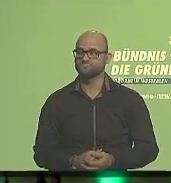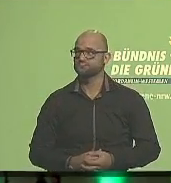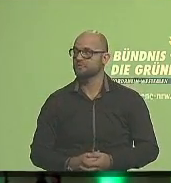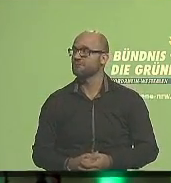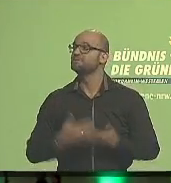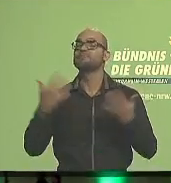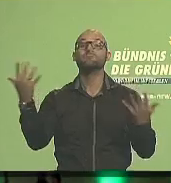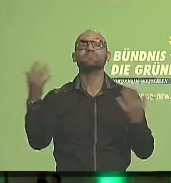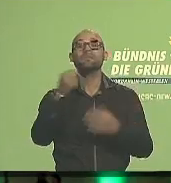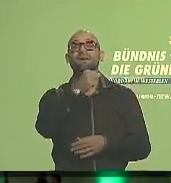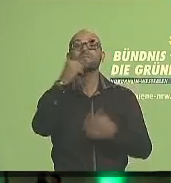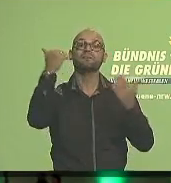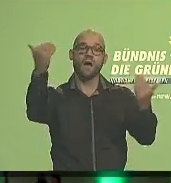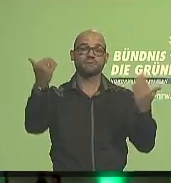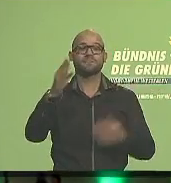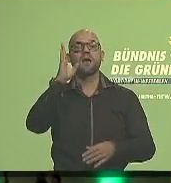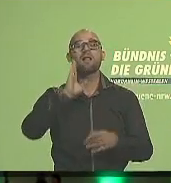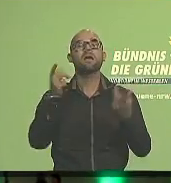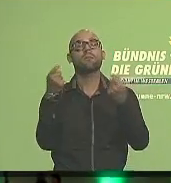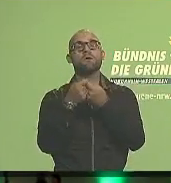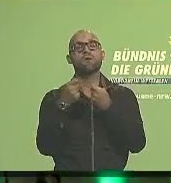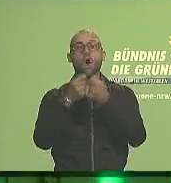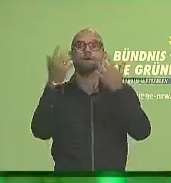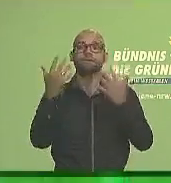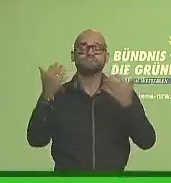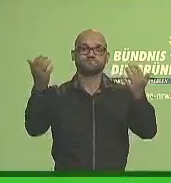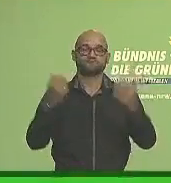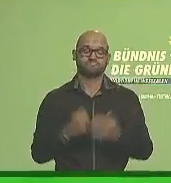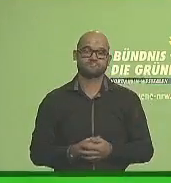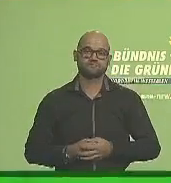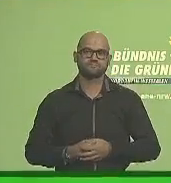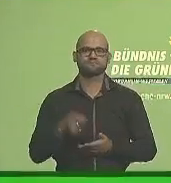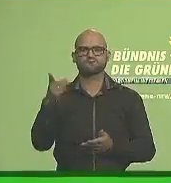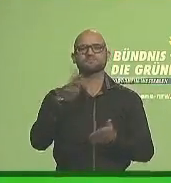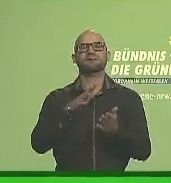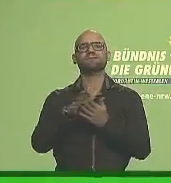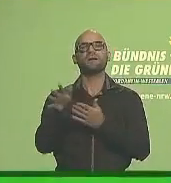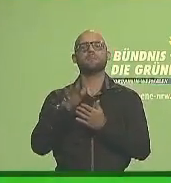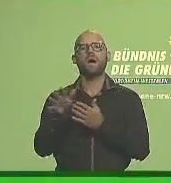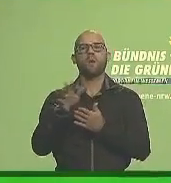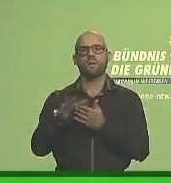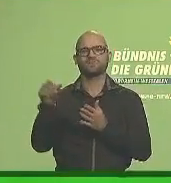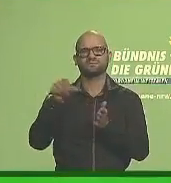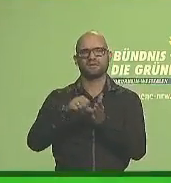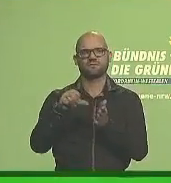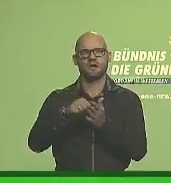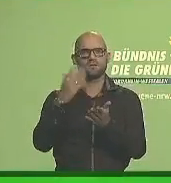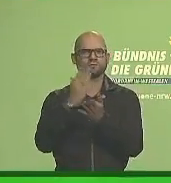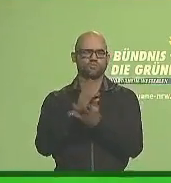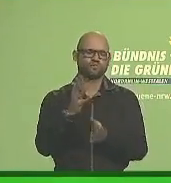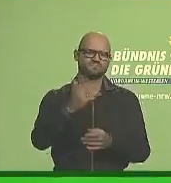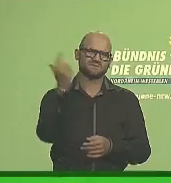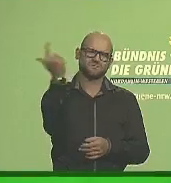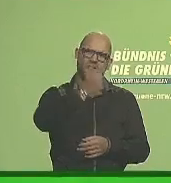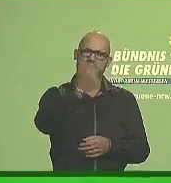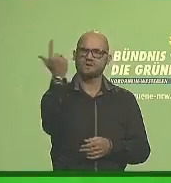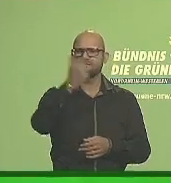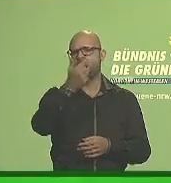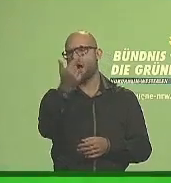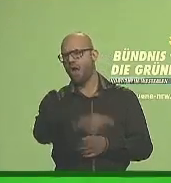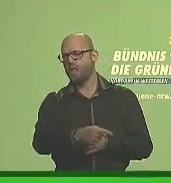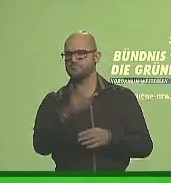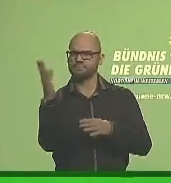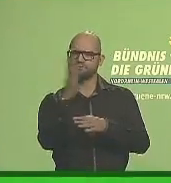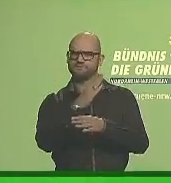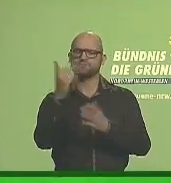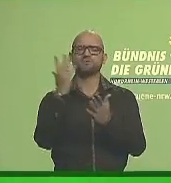Ja, vielen Dank. Liebe Freundinnen und Freunde, die Verbraucherzentrale hat seit ungefähr 2, 2,5 Jahren einen